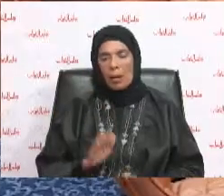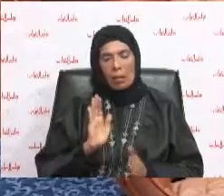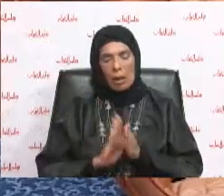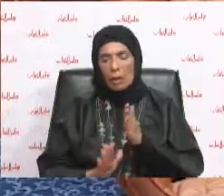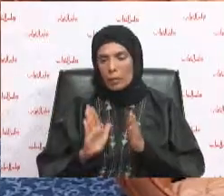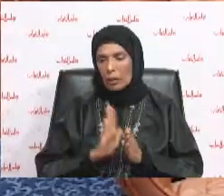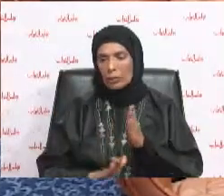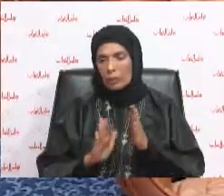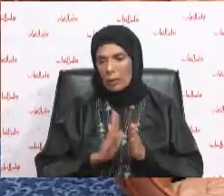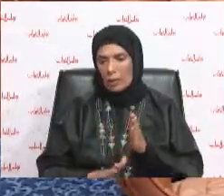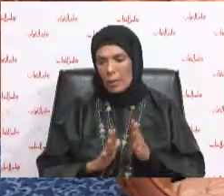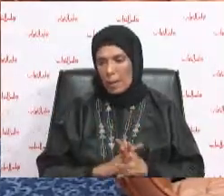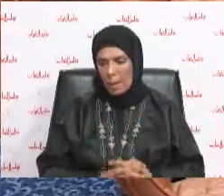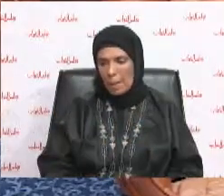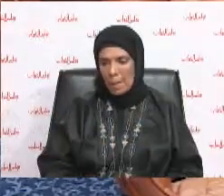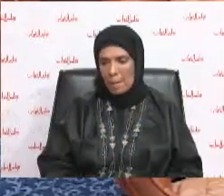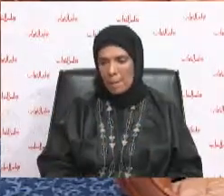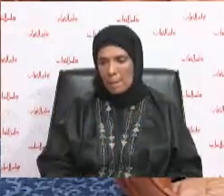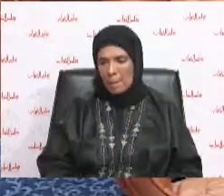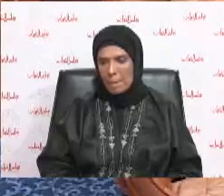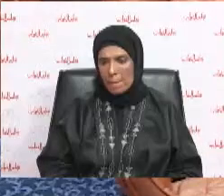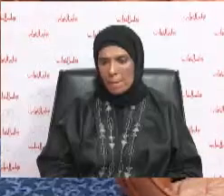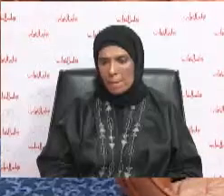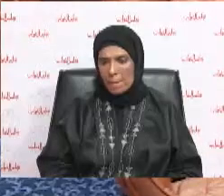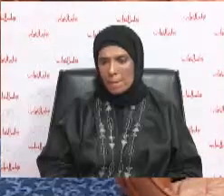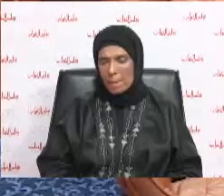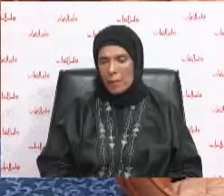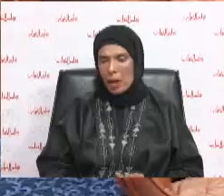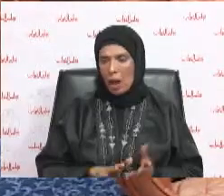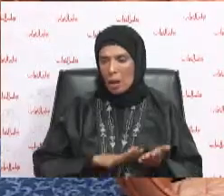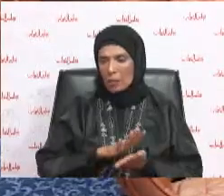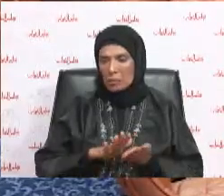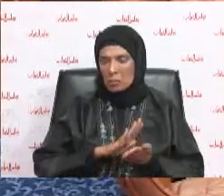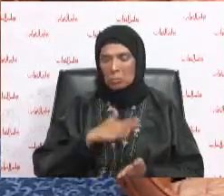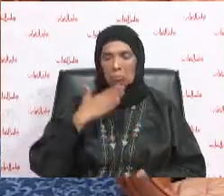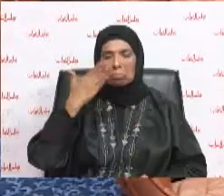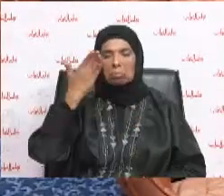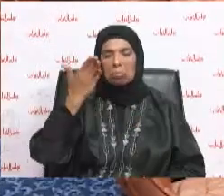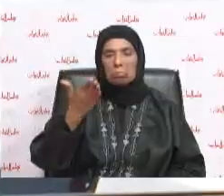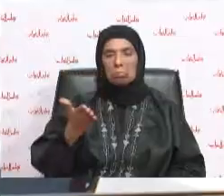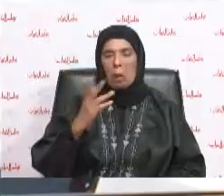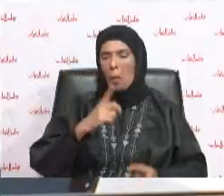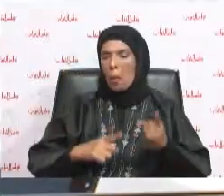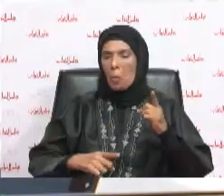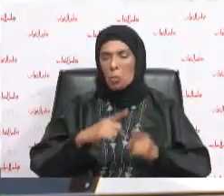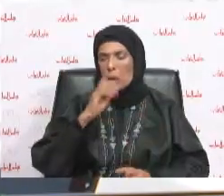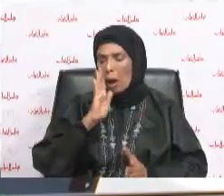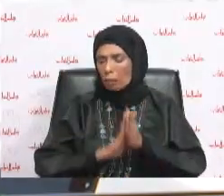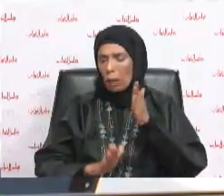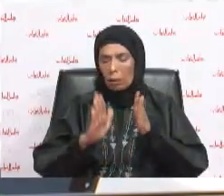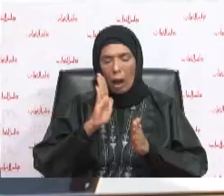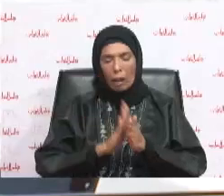جدا. أي لا سمح الله أي أزمة تحدث في المستقبل سنستشعر هذا